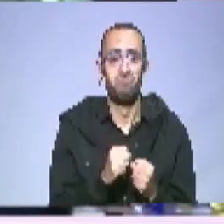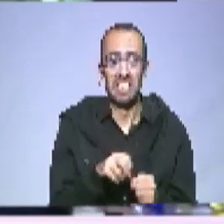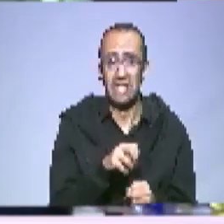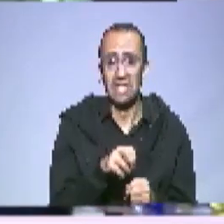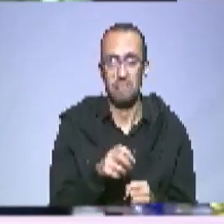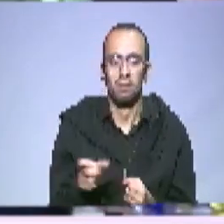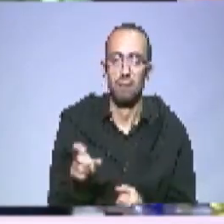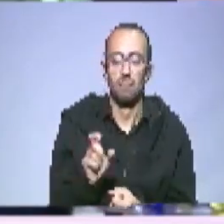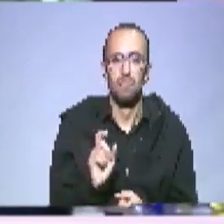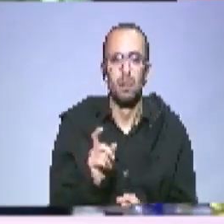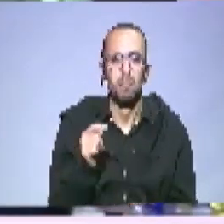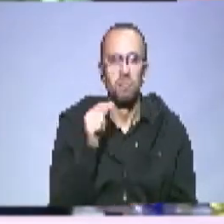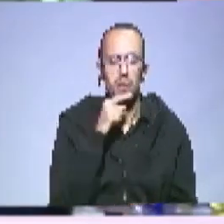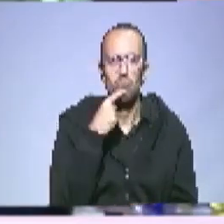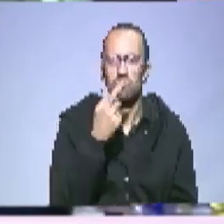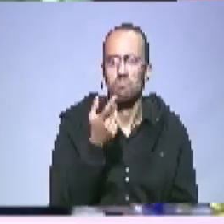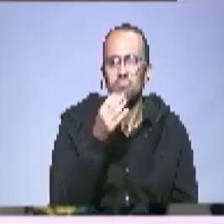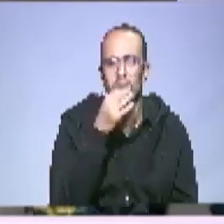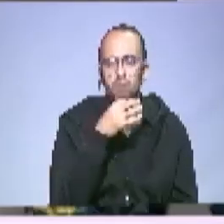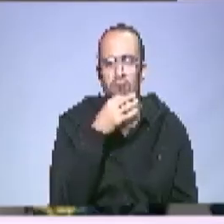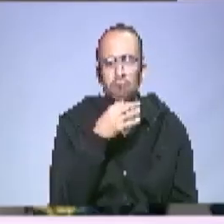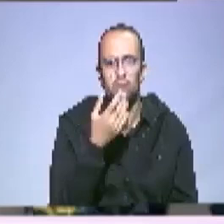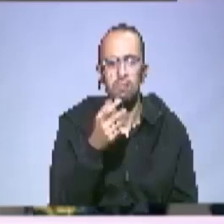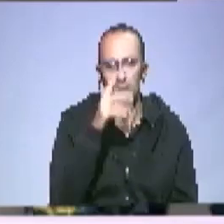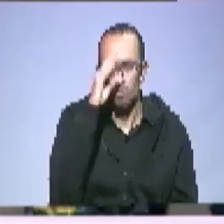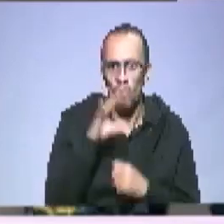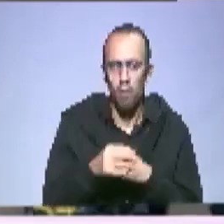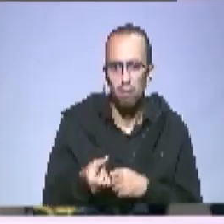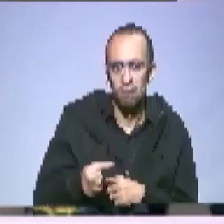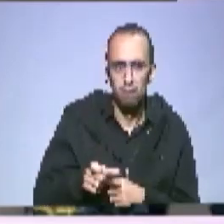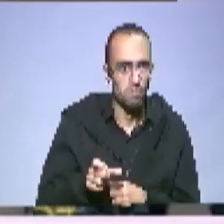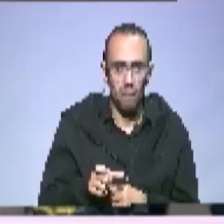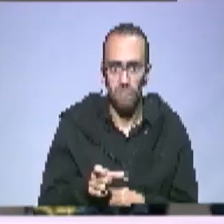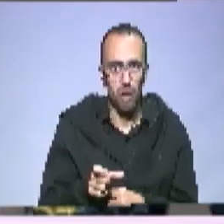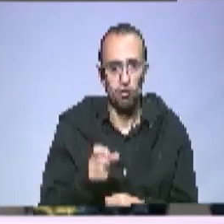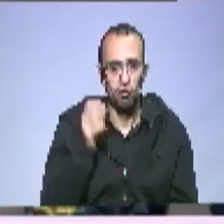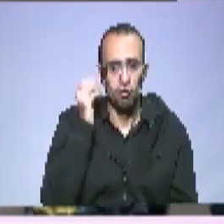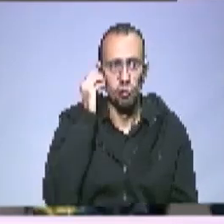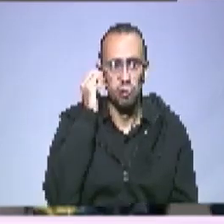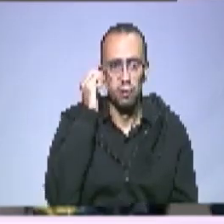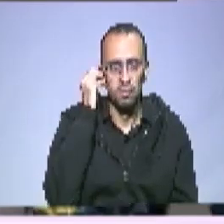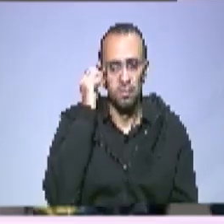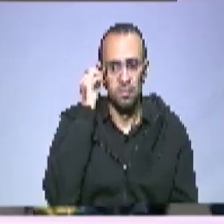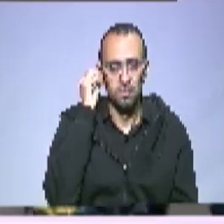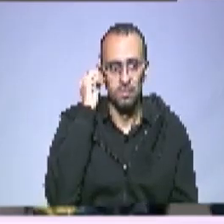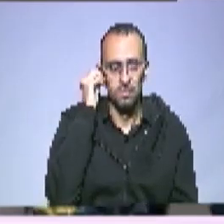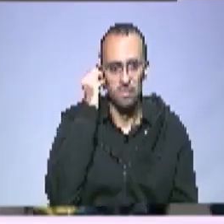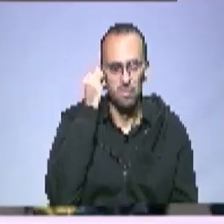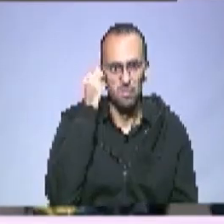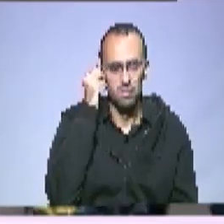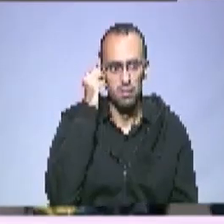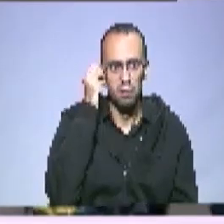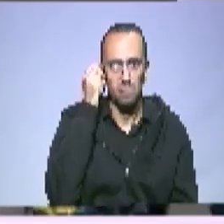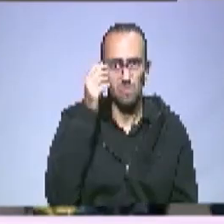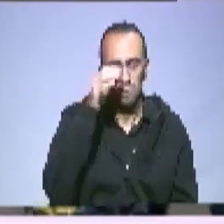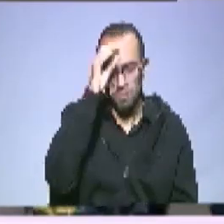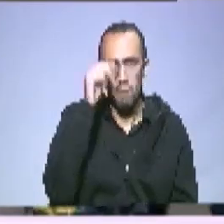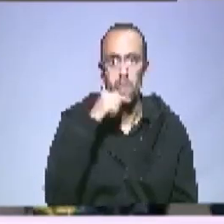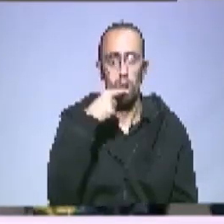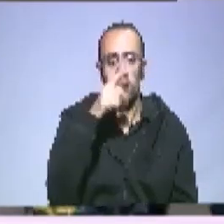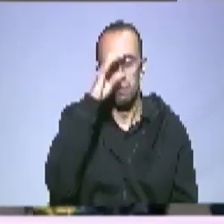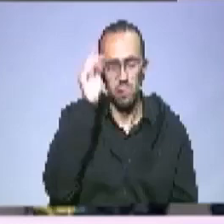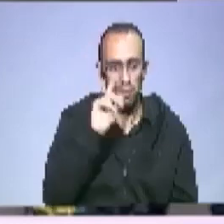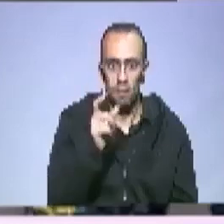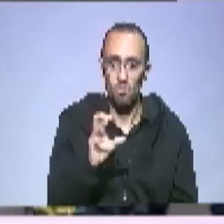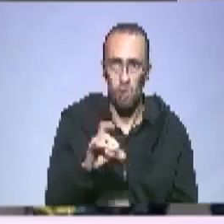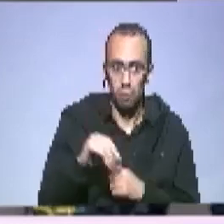سلام. ما ينفعش ازود مثلا شوية برتقال من اللي كنت شوية ايه؟ ما ينفعش تزود شوية